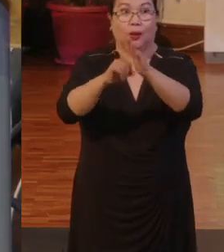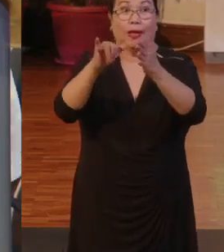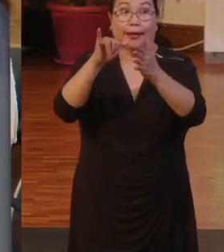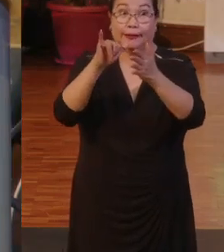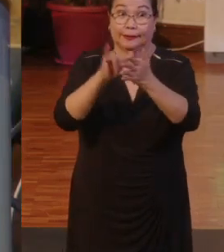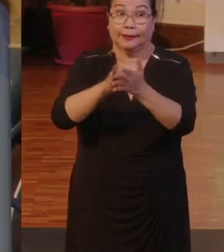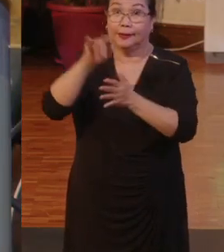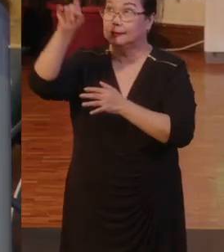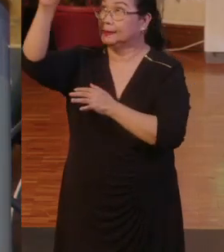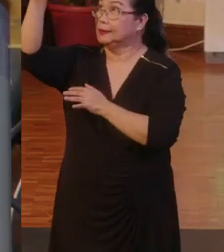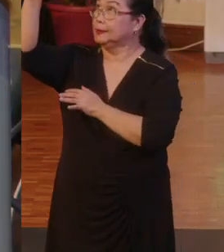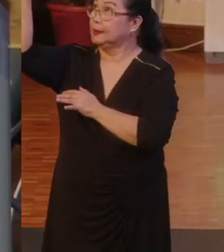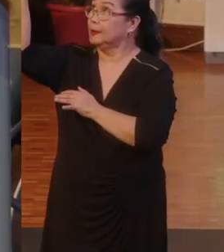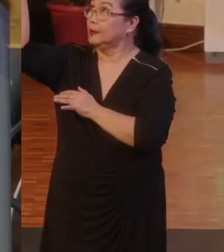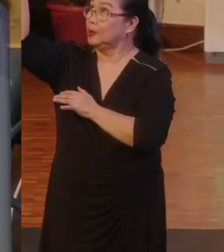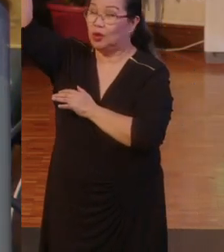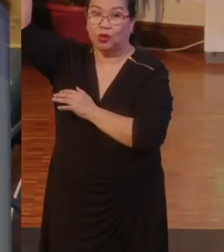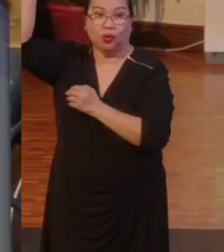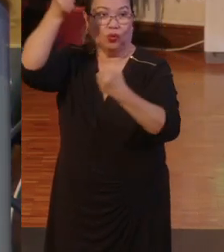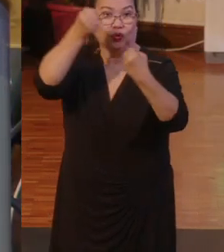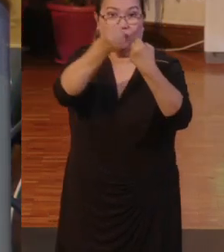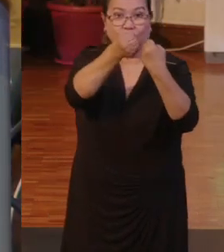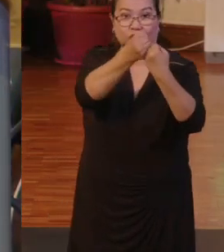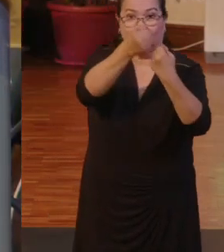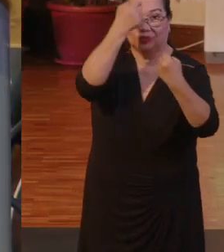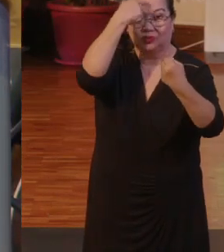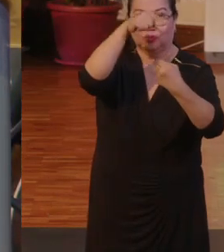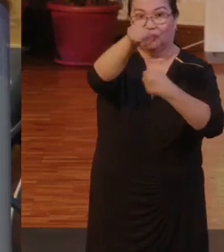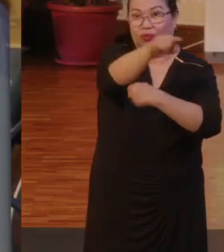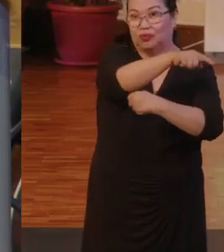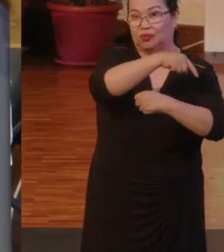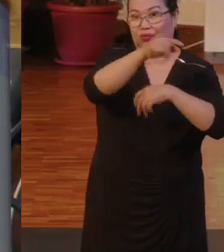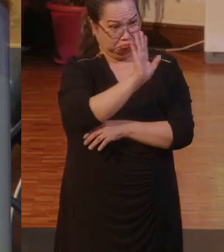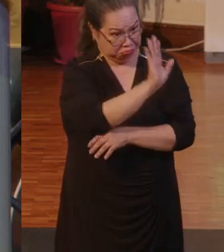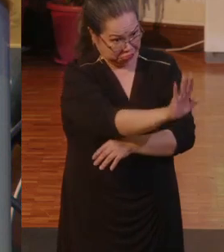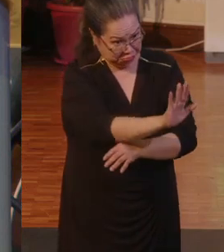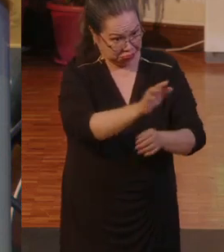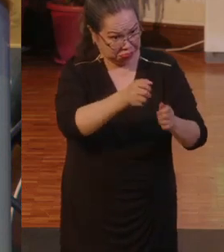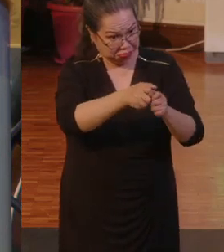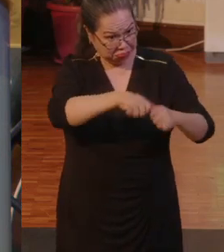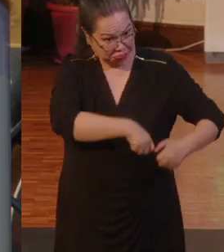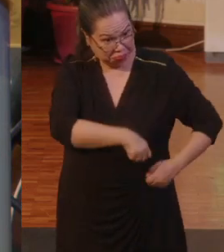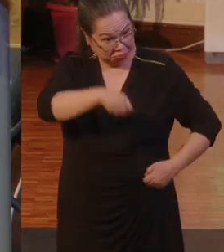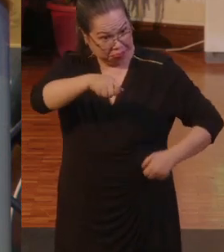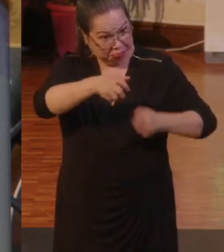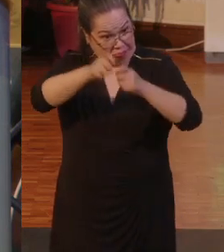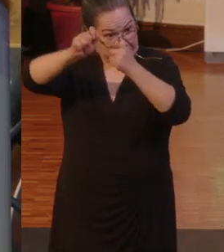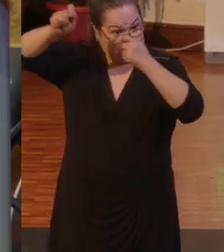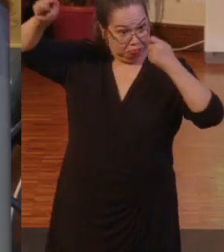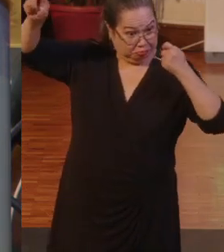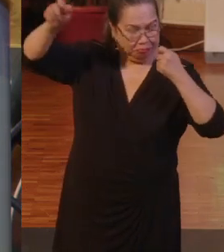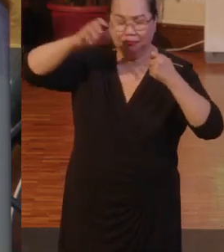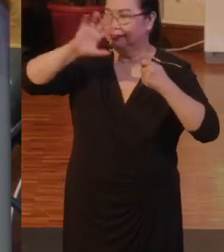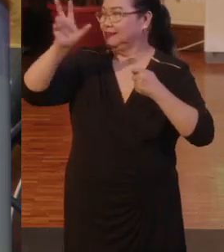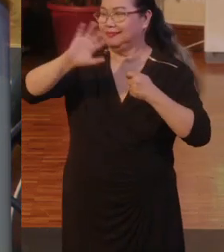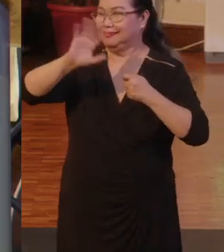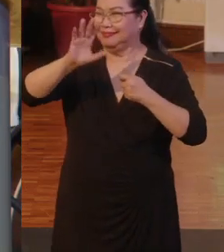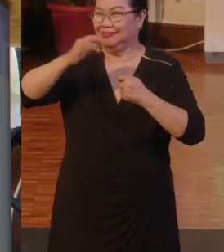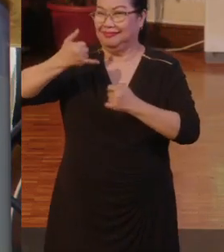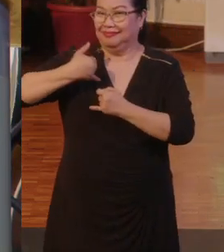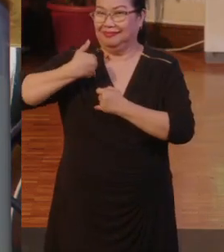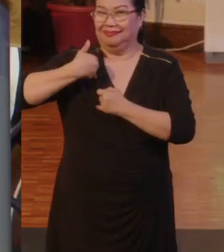Yung hornet po ay isang napakalaking insekto. Parang bubuyog. Mas malaki pa po sa bubuyog yan. Parang